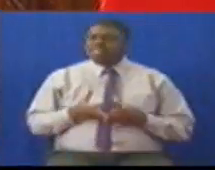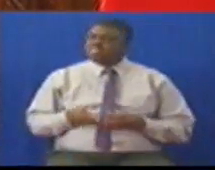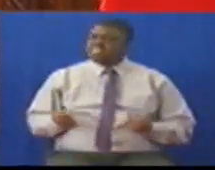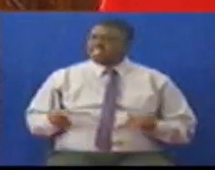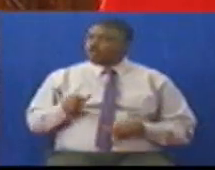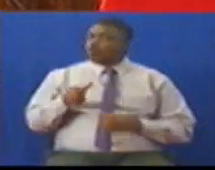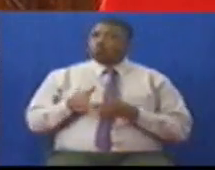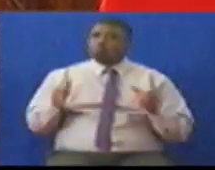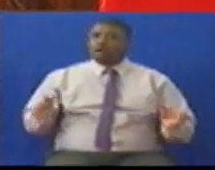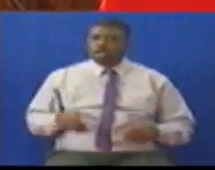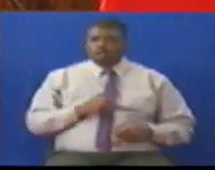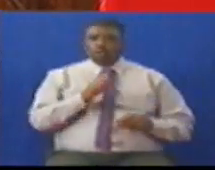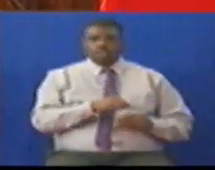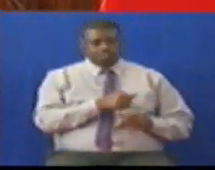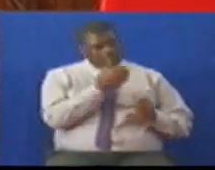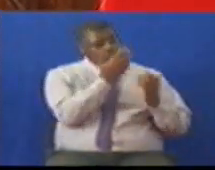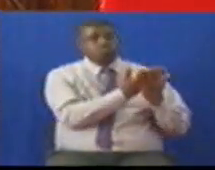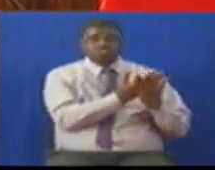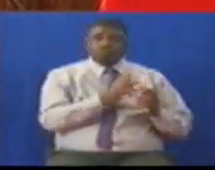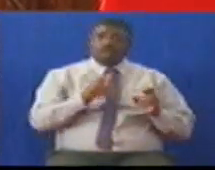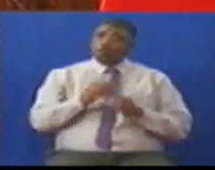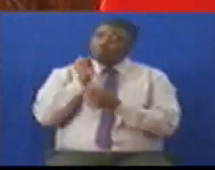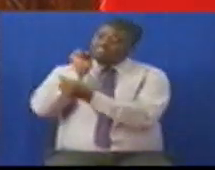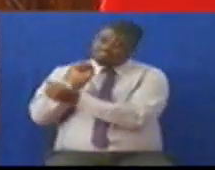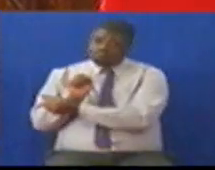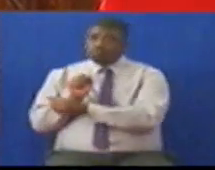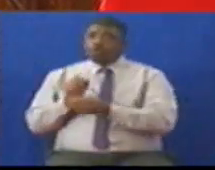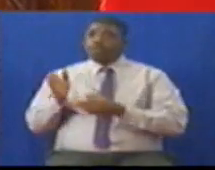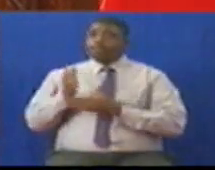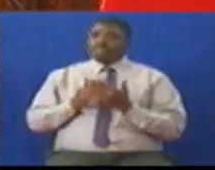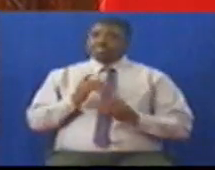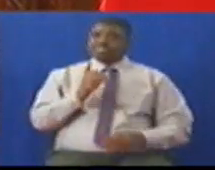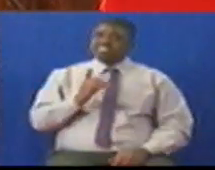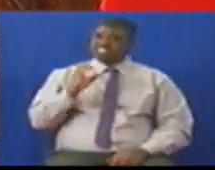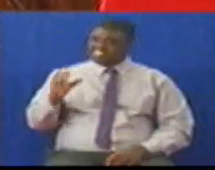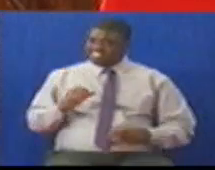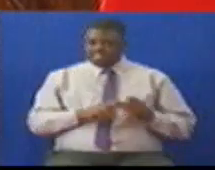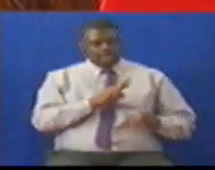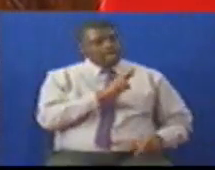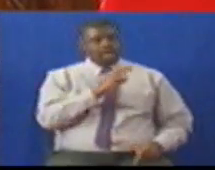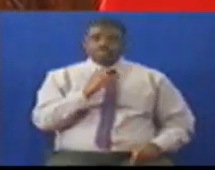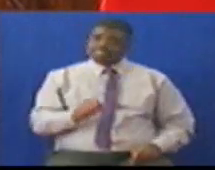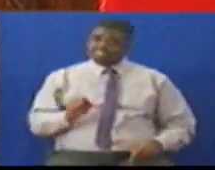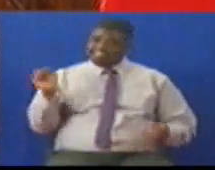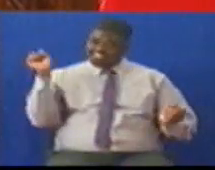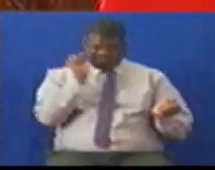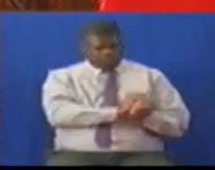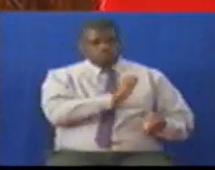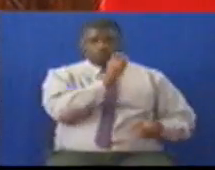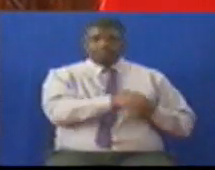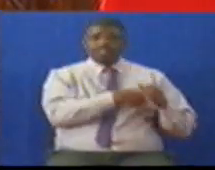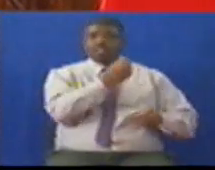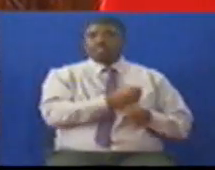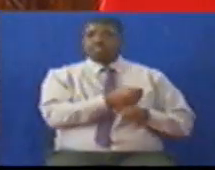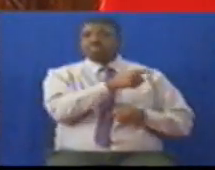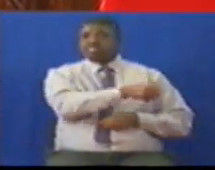kesi, wengi wako mahabusu au wamefungwa. Tumeshuhudia baadhi ya madisi marasi wanavyoweka wananchi au watumishi mahabusu kutoa